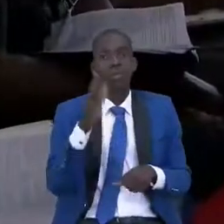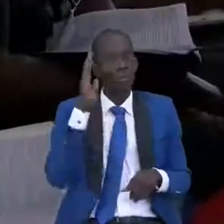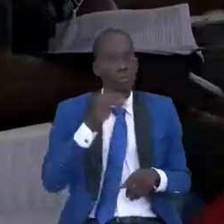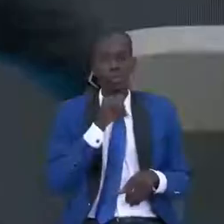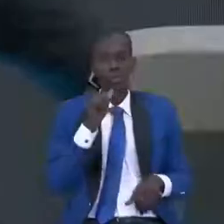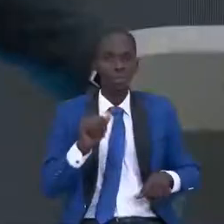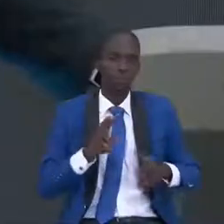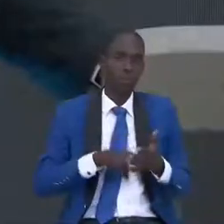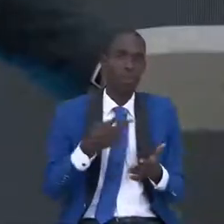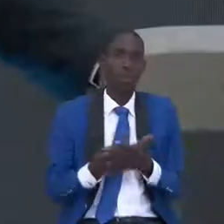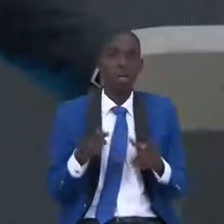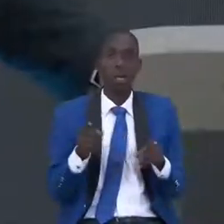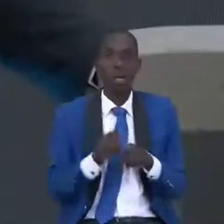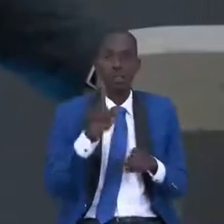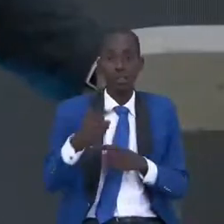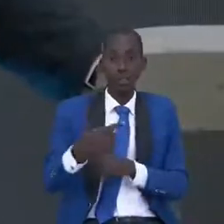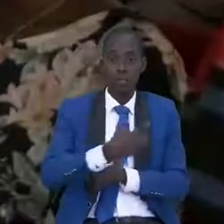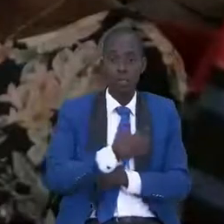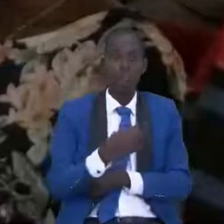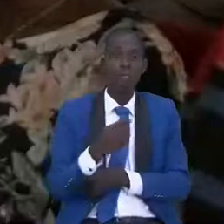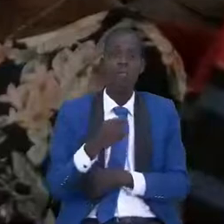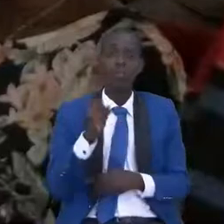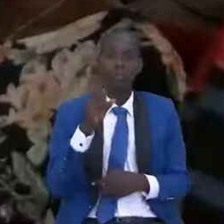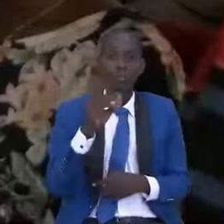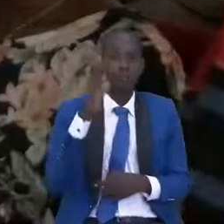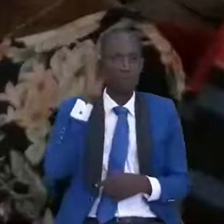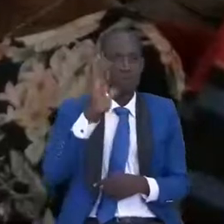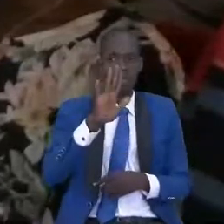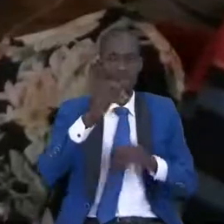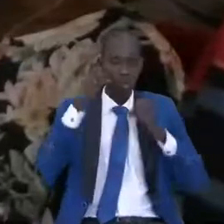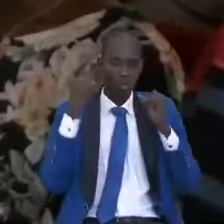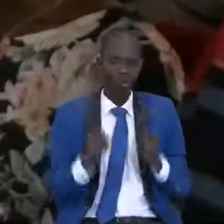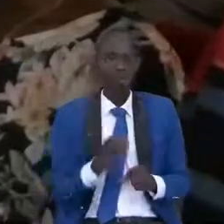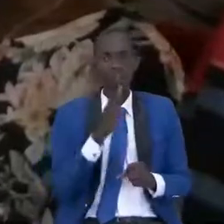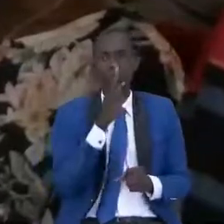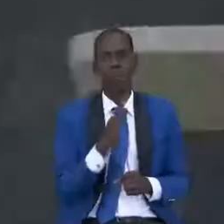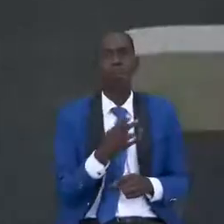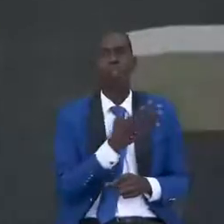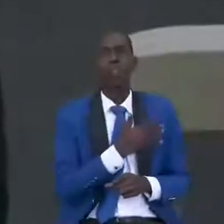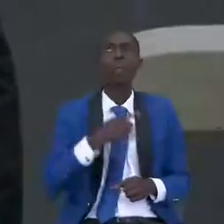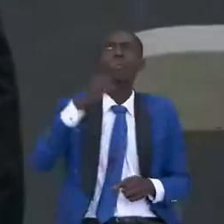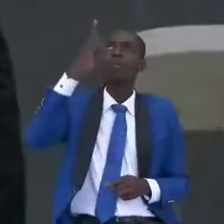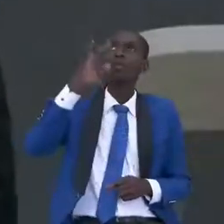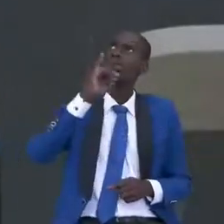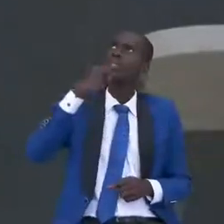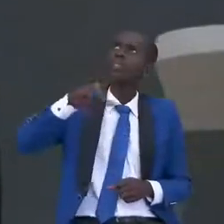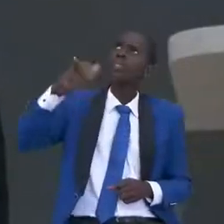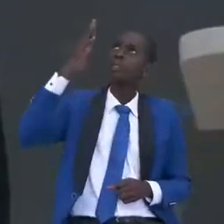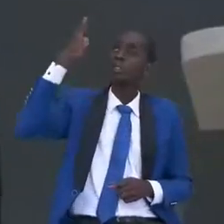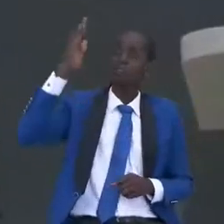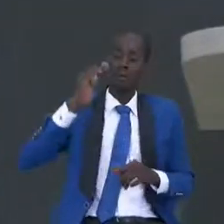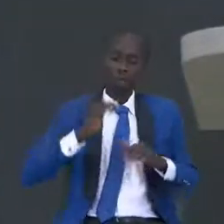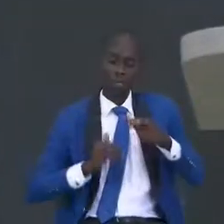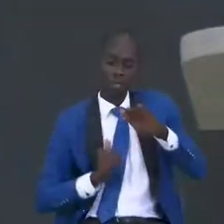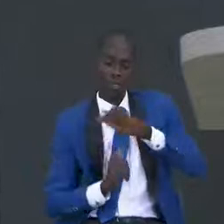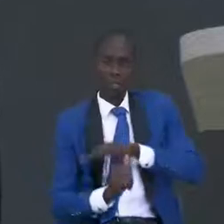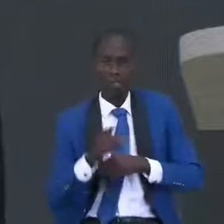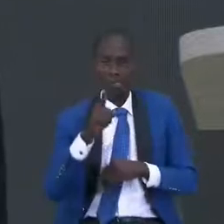Autant tes jours, autant tes forces. Si Dieu est toujours là, sous toi sont les